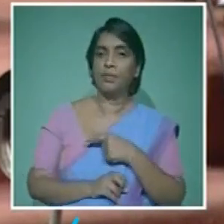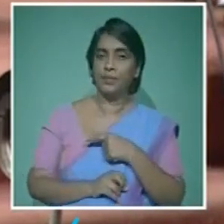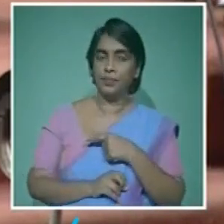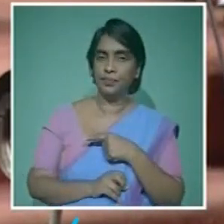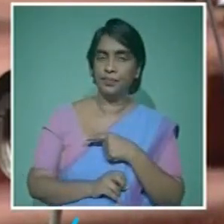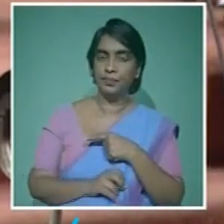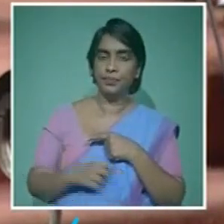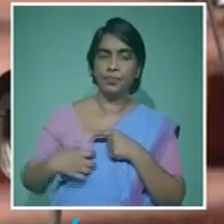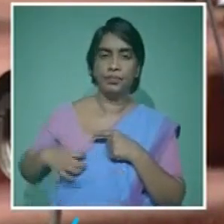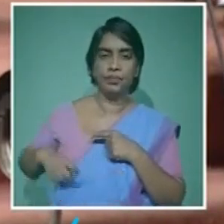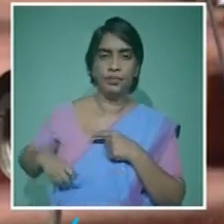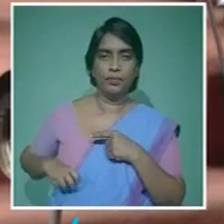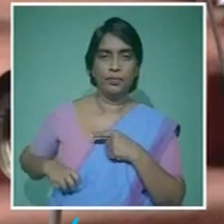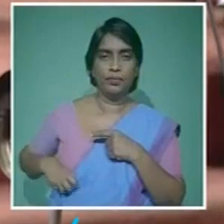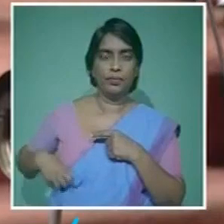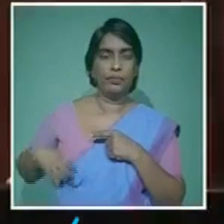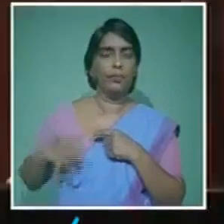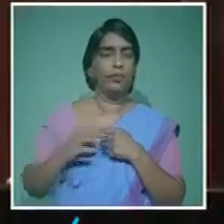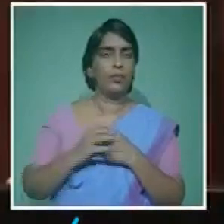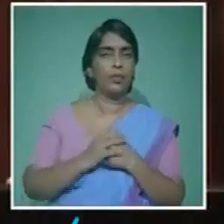டெபியூட்டி ஸ்பீக்கர் வில் டீக்கியானோ,